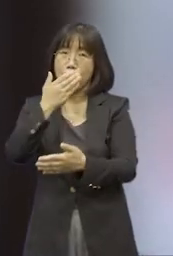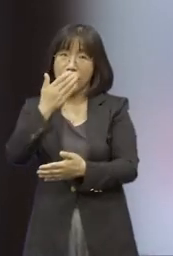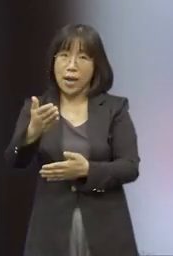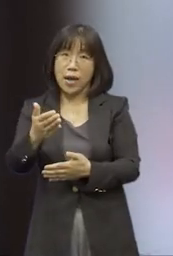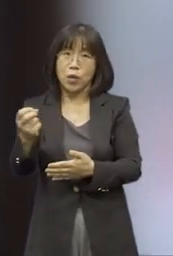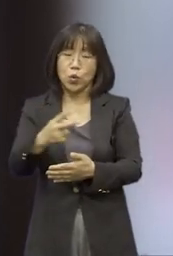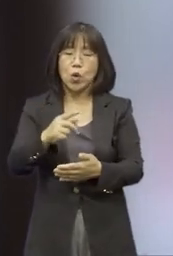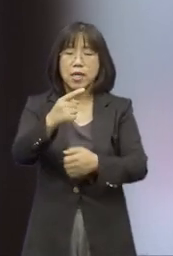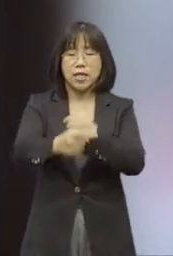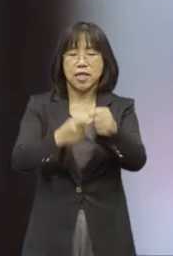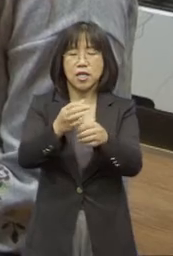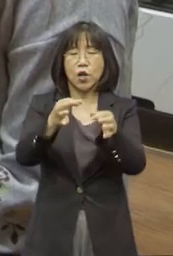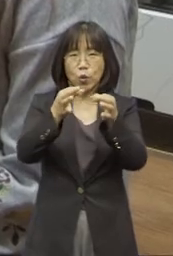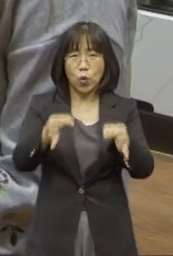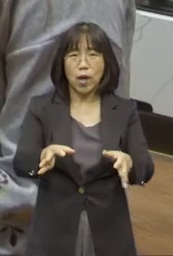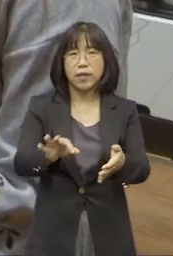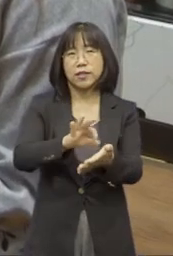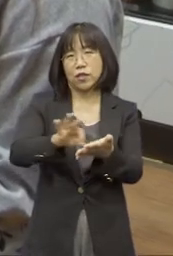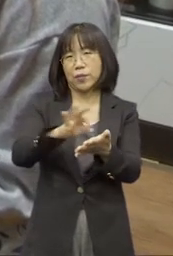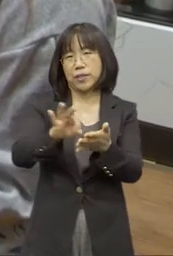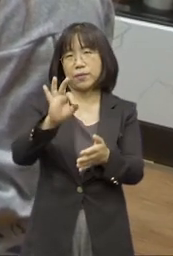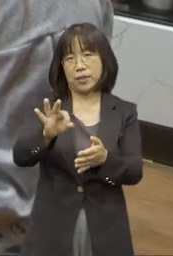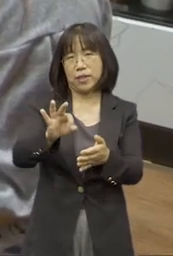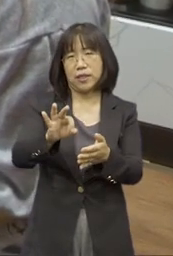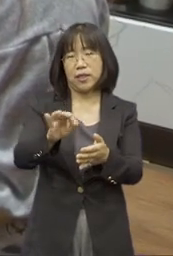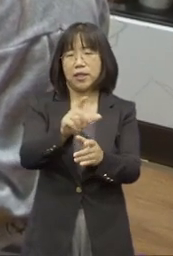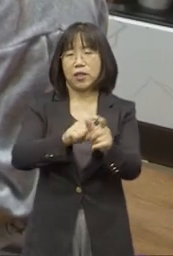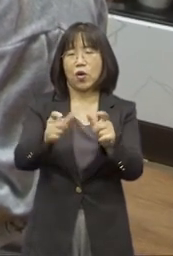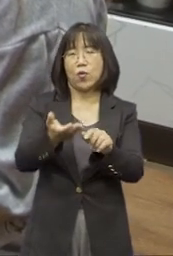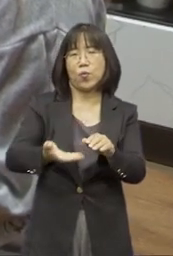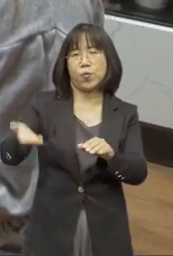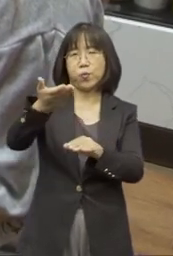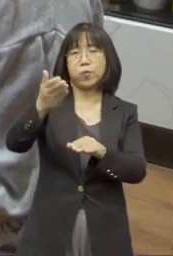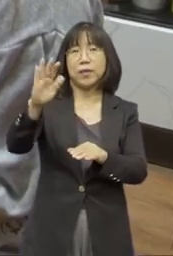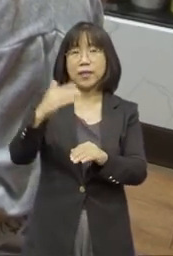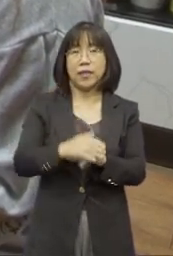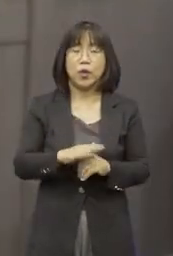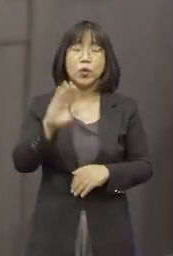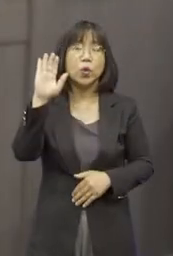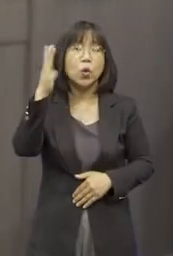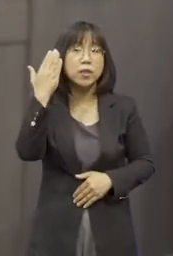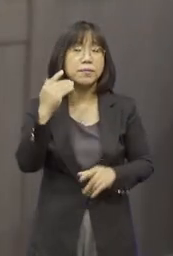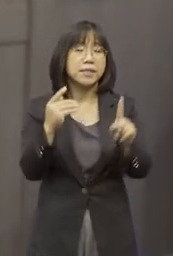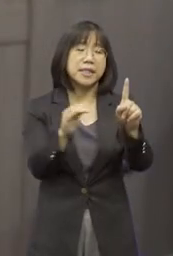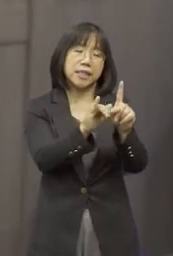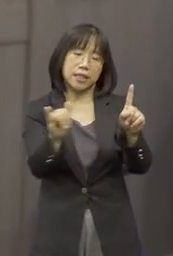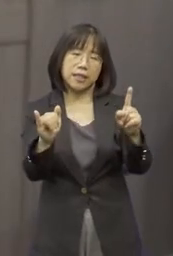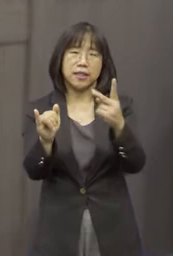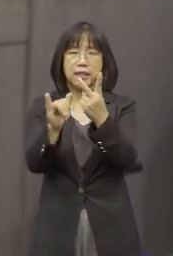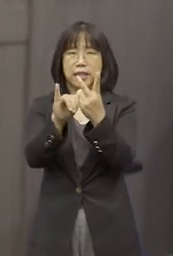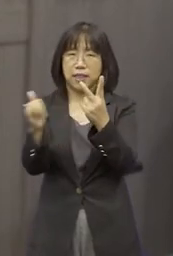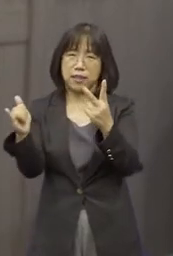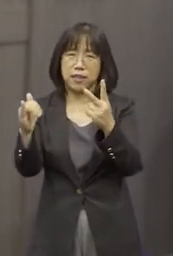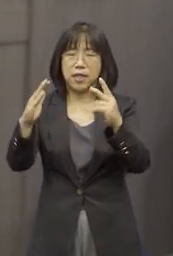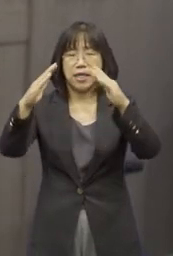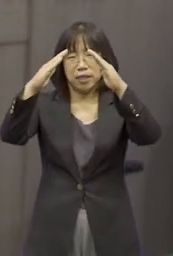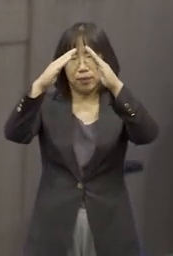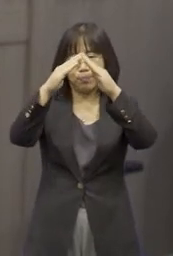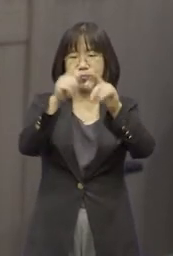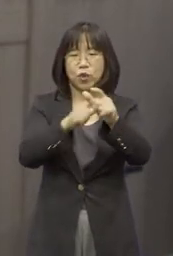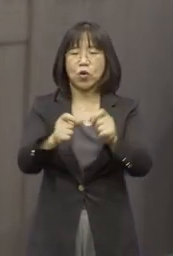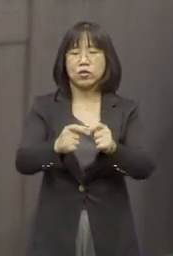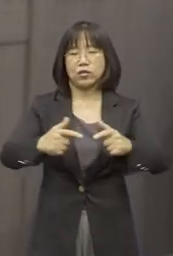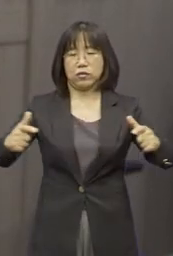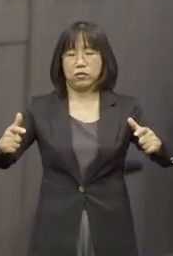연간 비용 지원 한도도 상향 조정됩니다. 최근 1인 2인 가구의 증가와 급격한